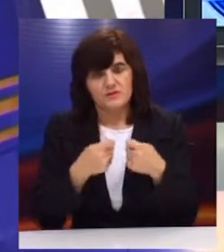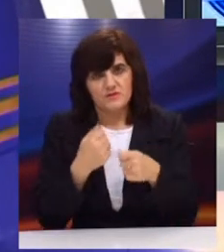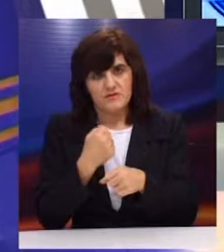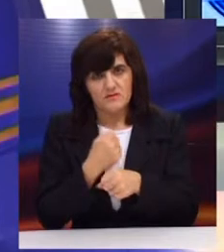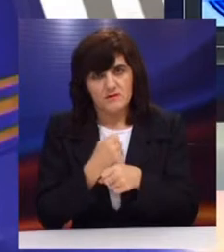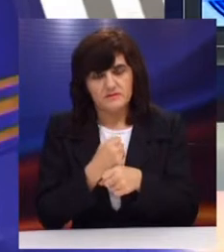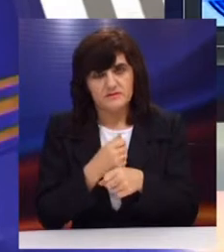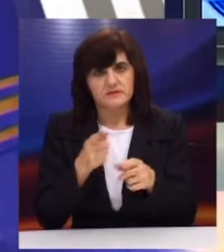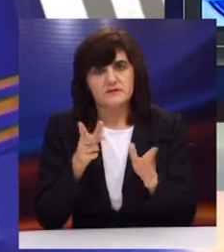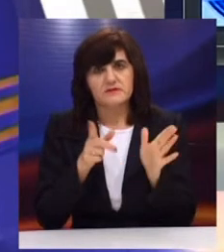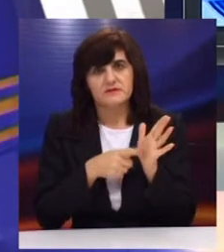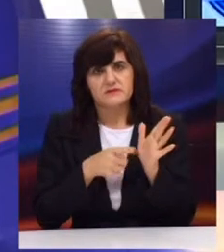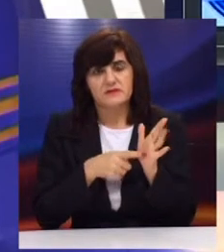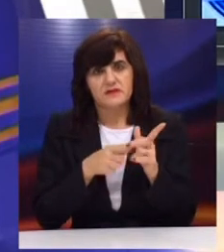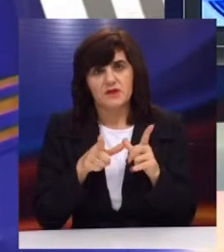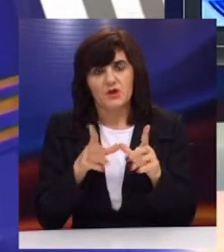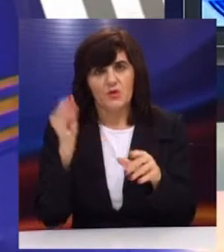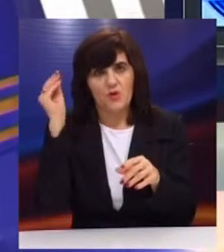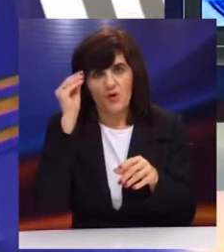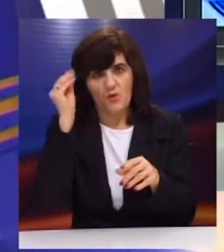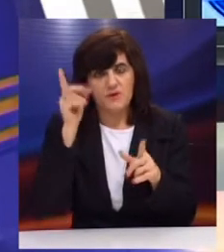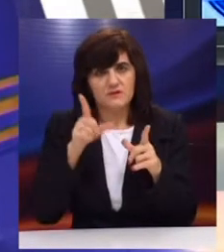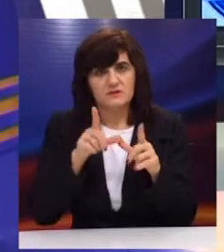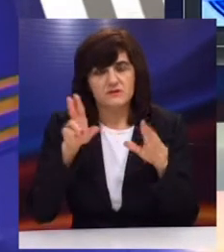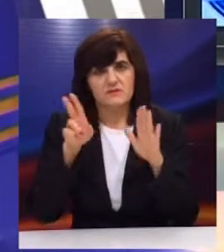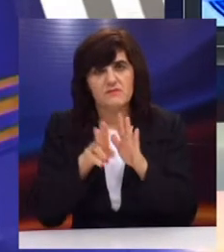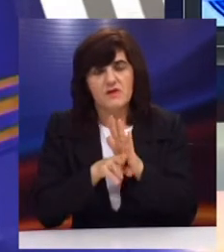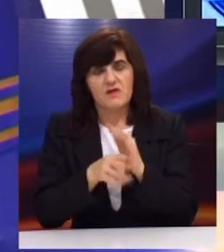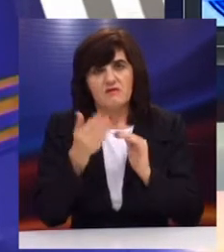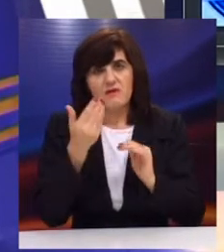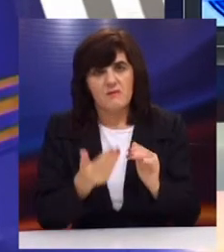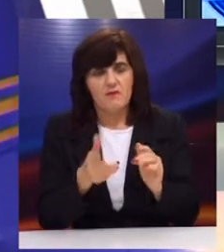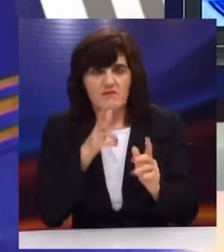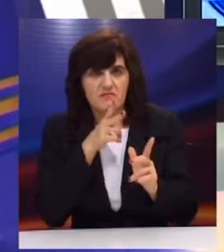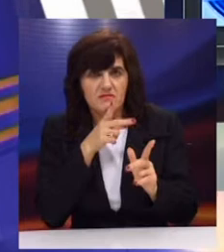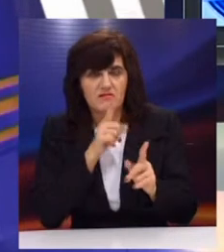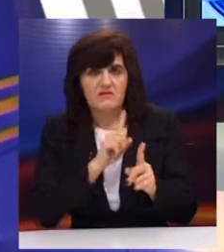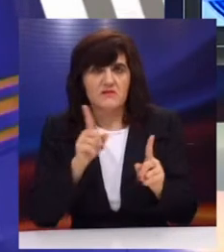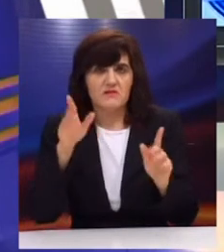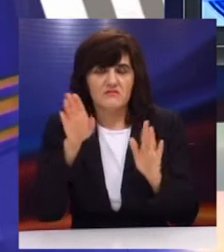Zahtevi sindikata su izuzimanje zaposlenih u obrazovanju od najavljenog smanjenja plata u javnom sektoru, kao